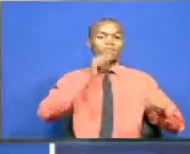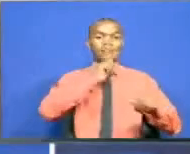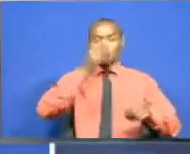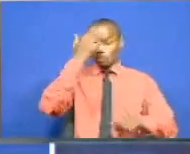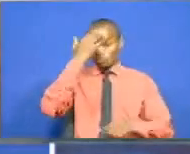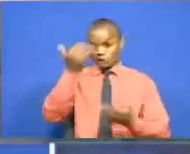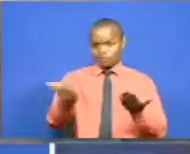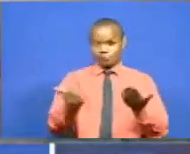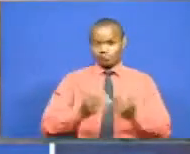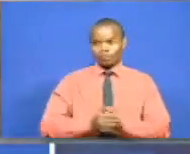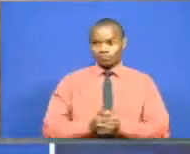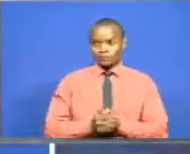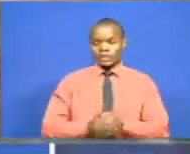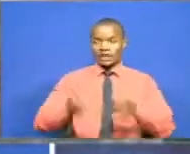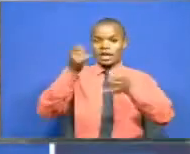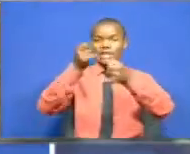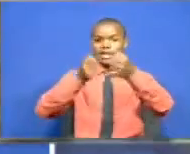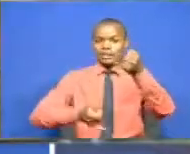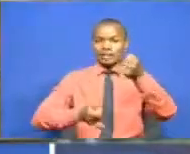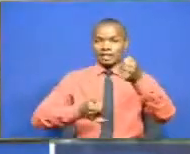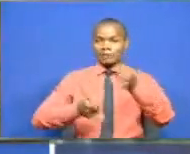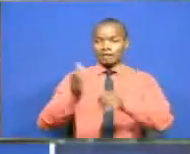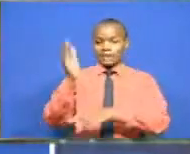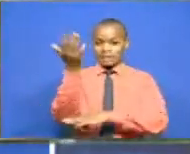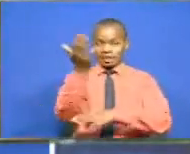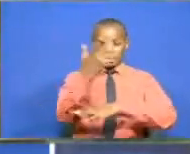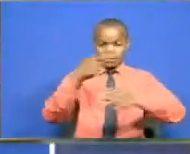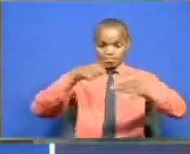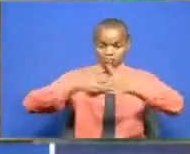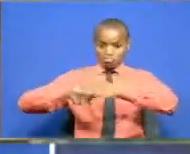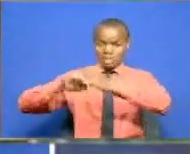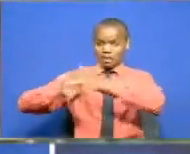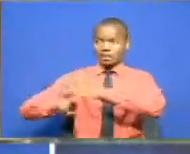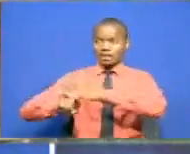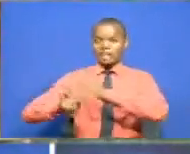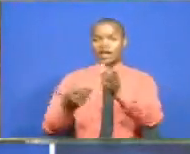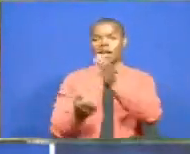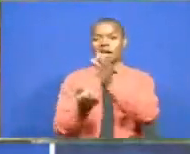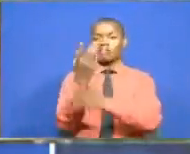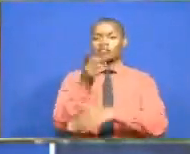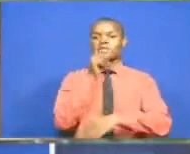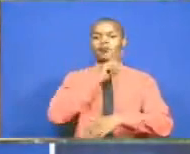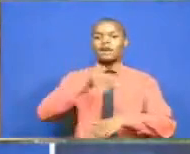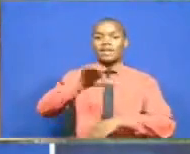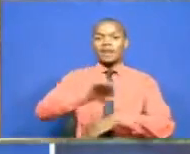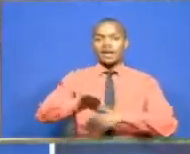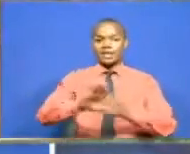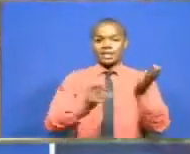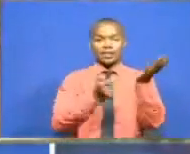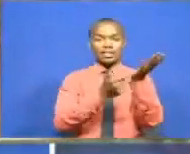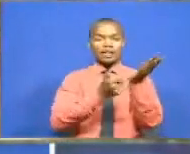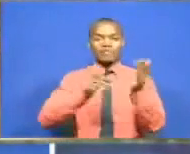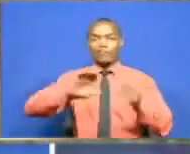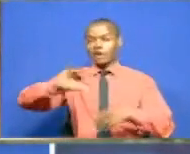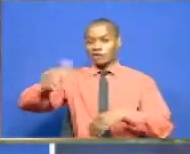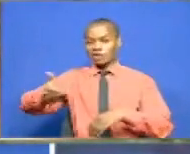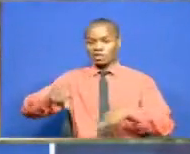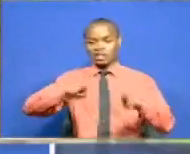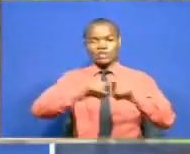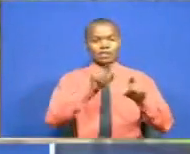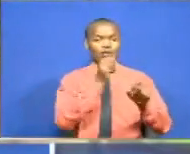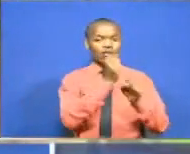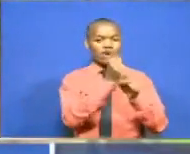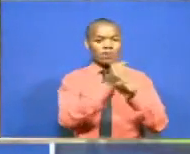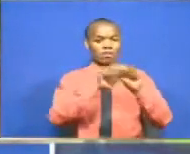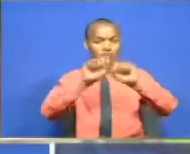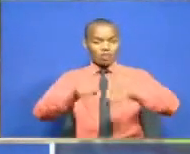kusumbua. Finally, a vigorous tree planting campaign was launched in Balewad, Wundanyi, Taita Taveta County as part of efforts to